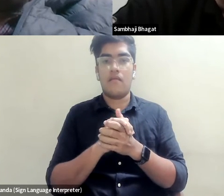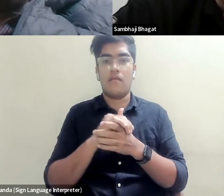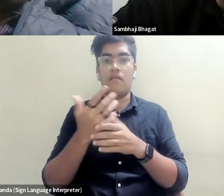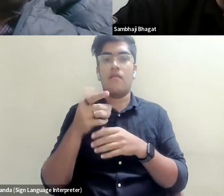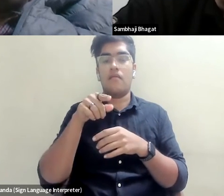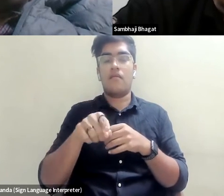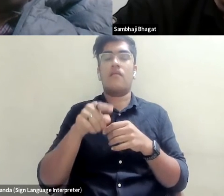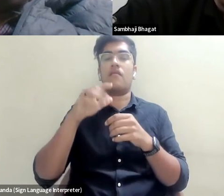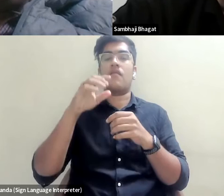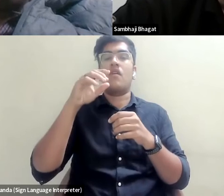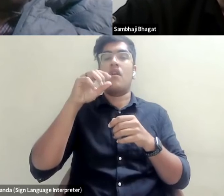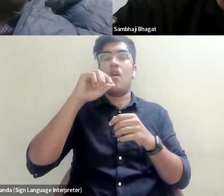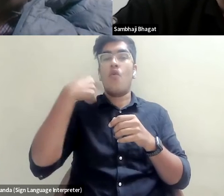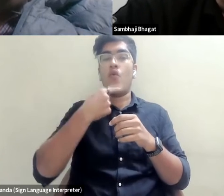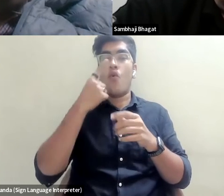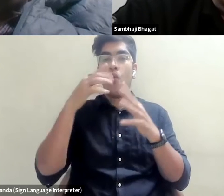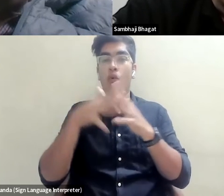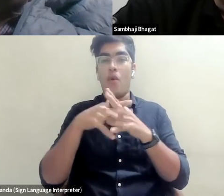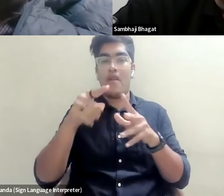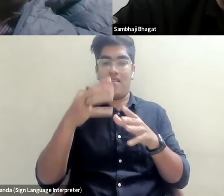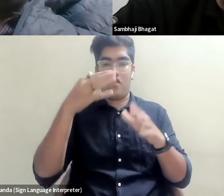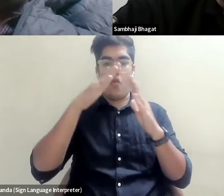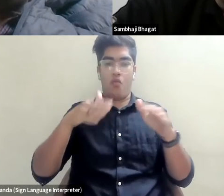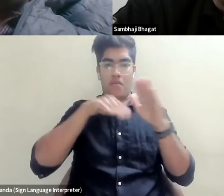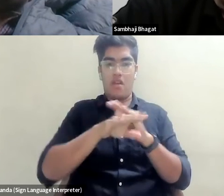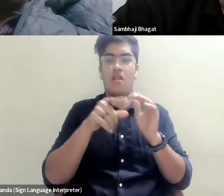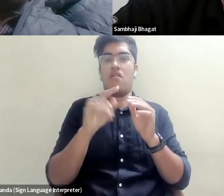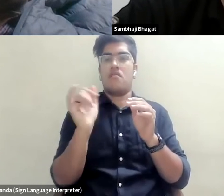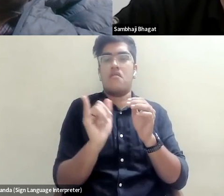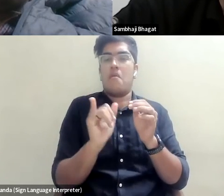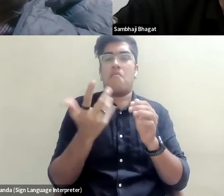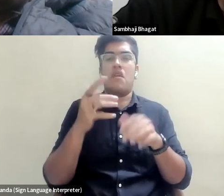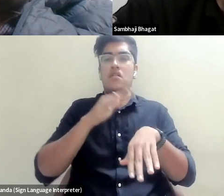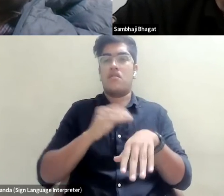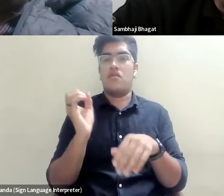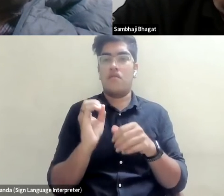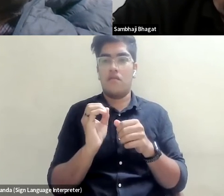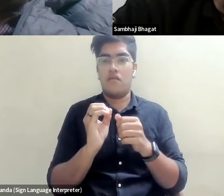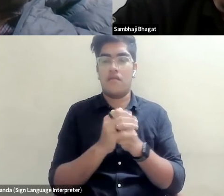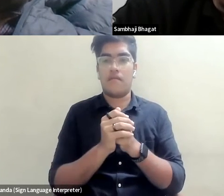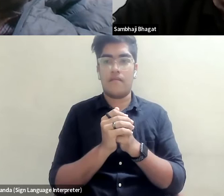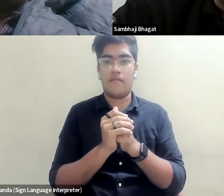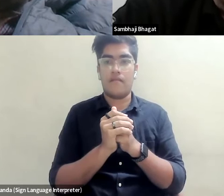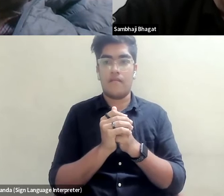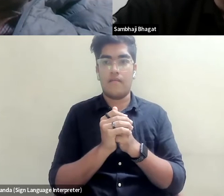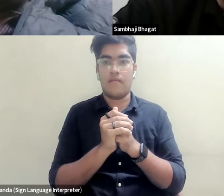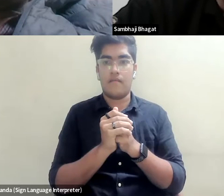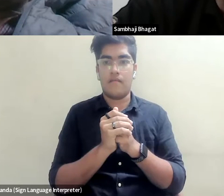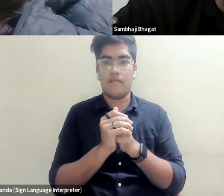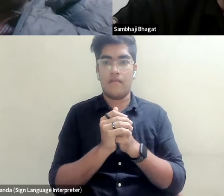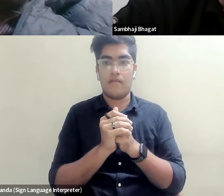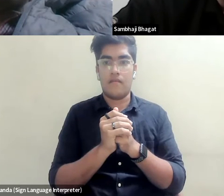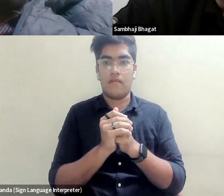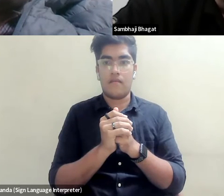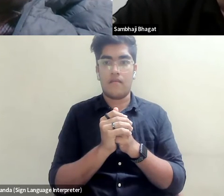दे आर इक्वलेंट टू दलित्स ओनली, में अनटचेबल है, उनका भी परिस्थिति वैसा ही है। तो किनके हाथ में